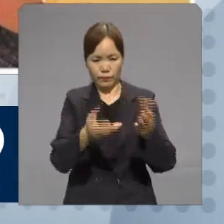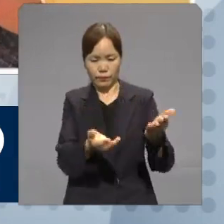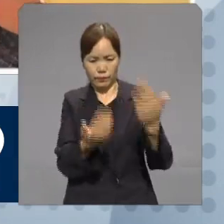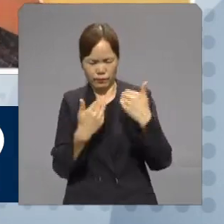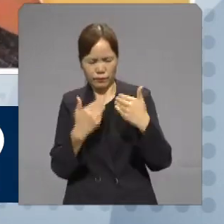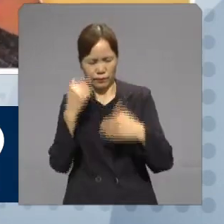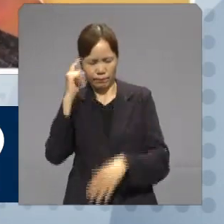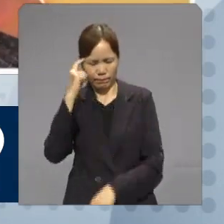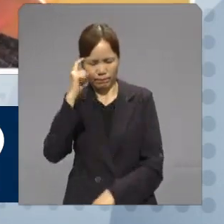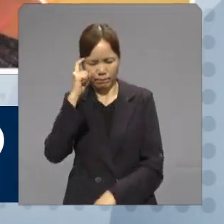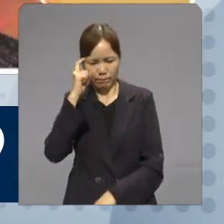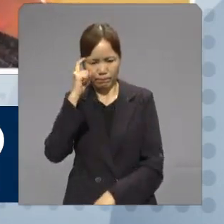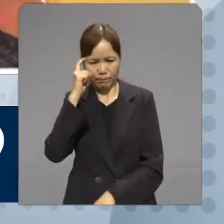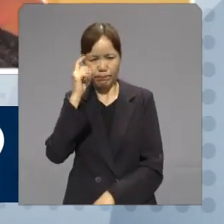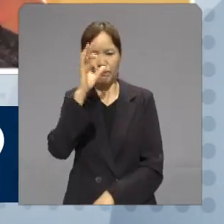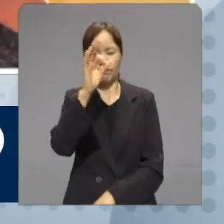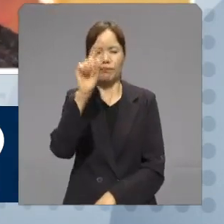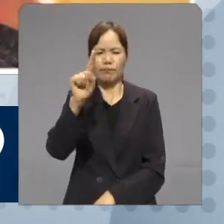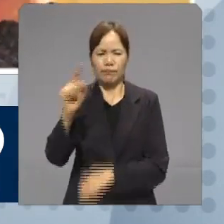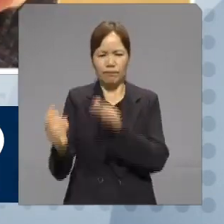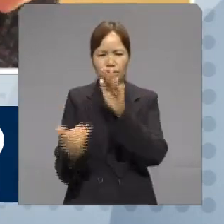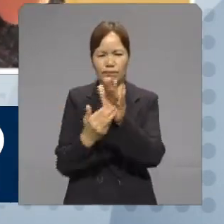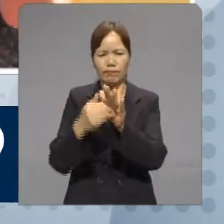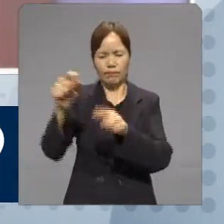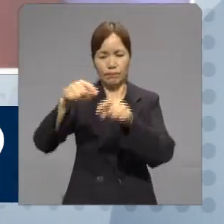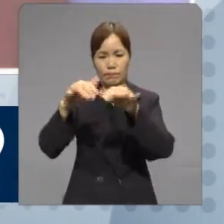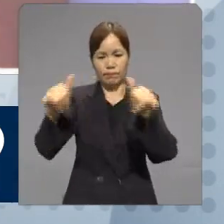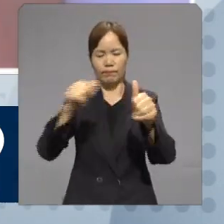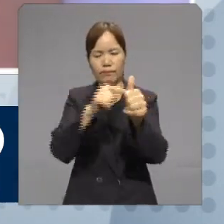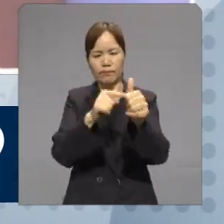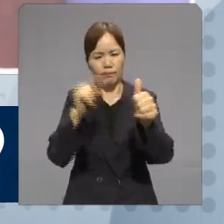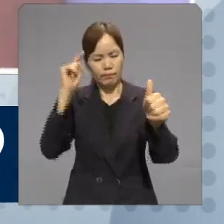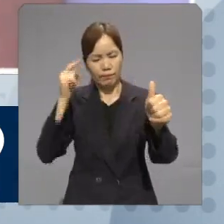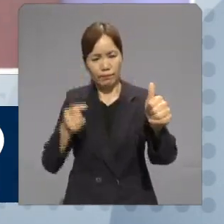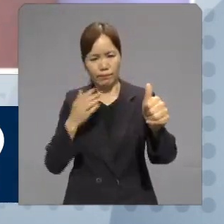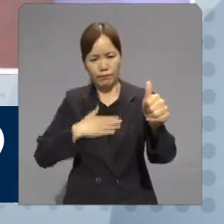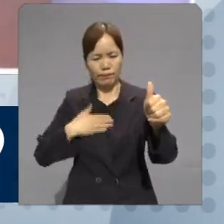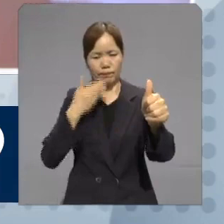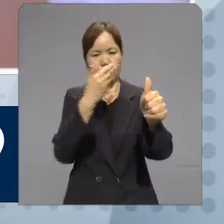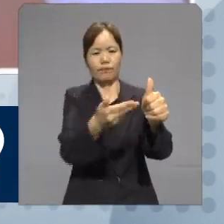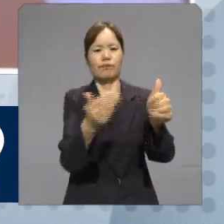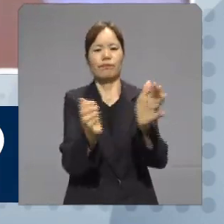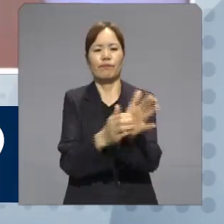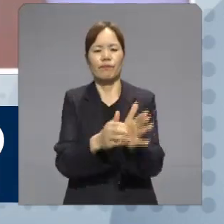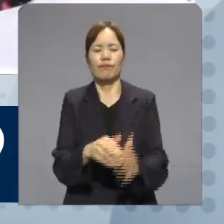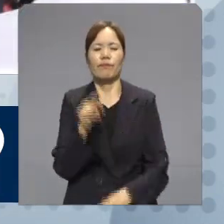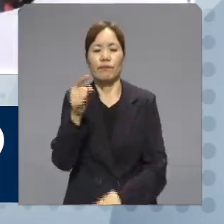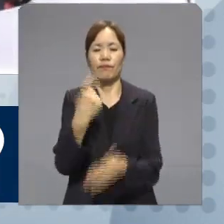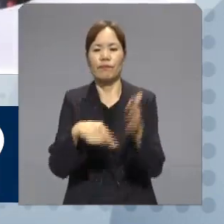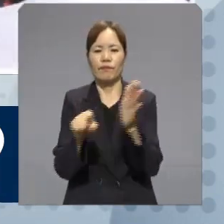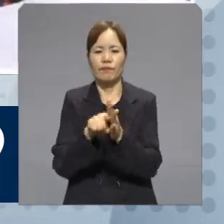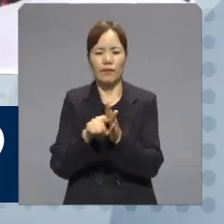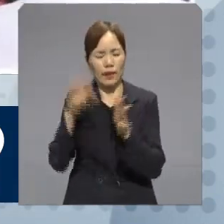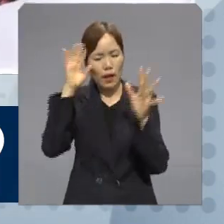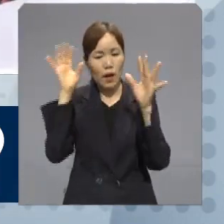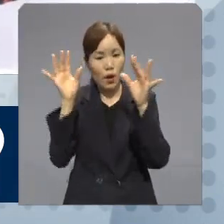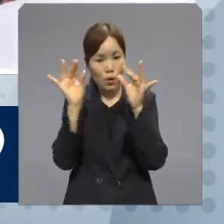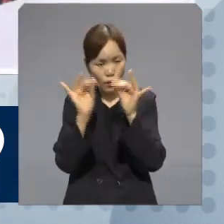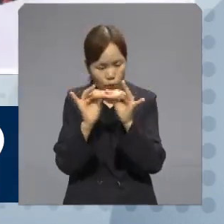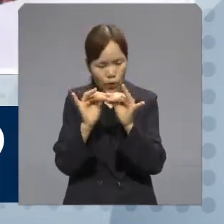분명히 F1 최고 책임자에게에 의견을 전달하고 또이를 위한 공감대를